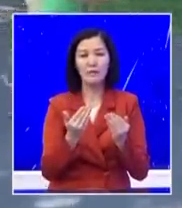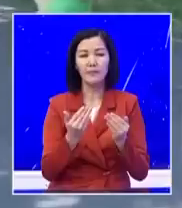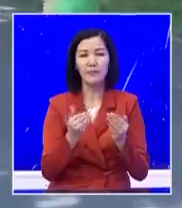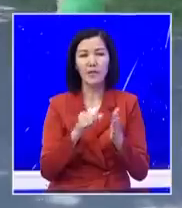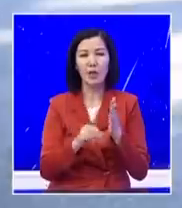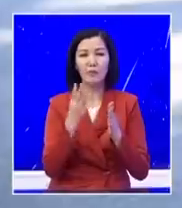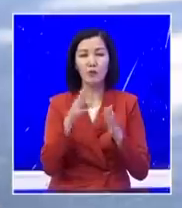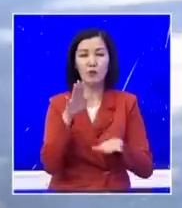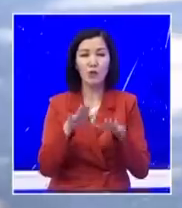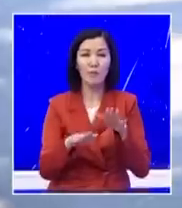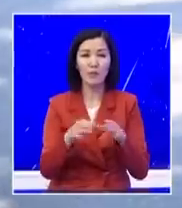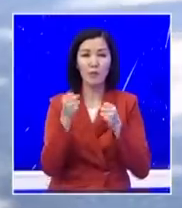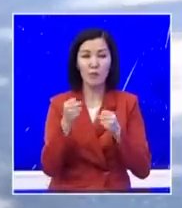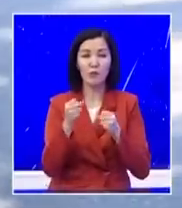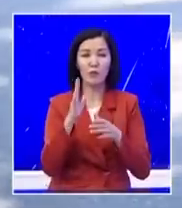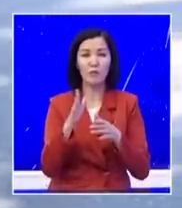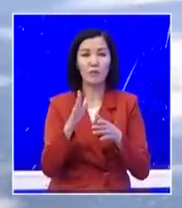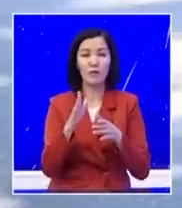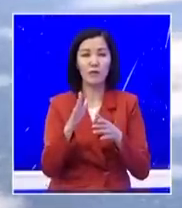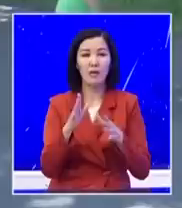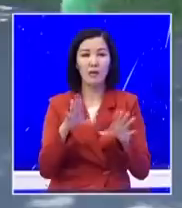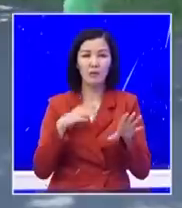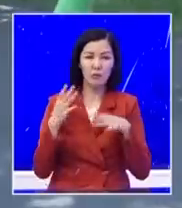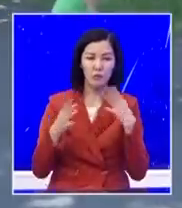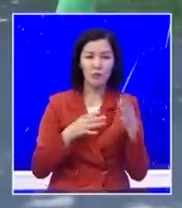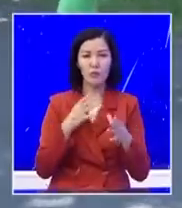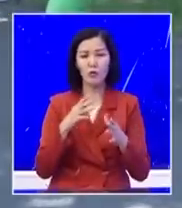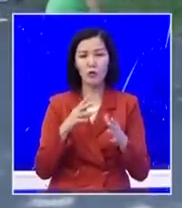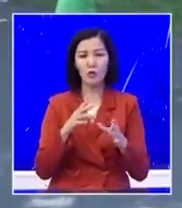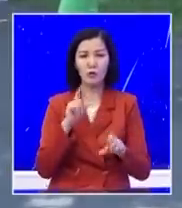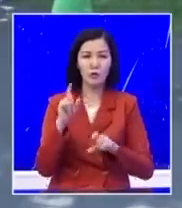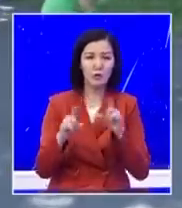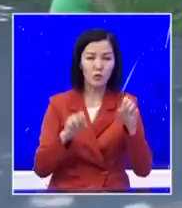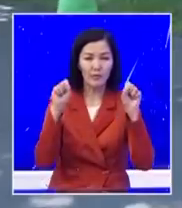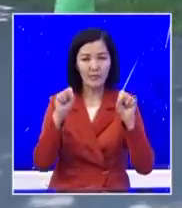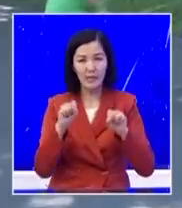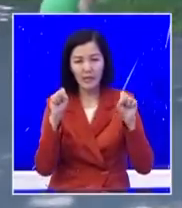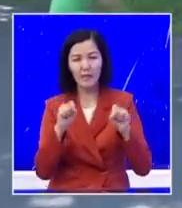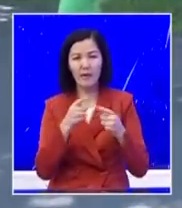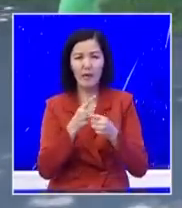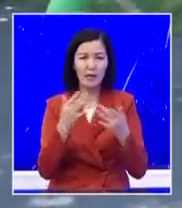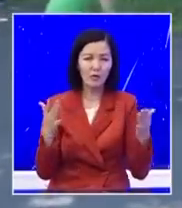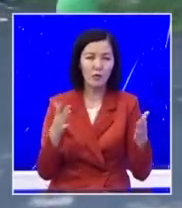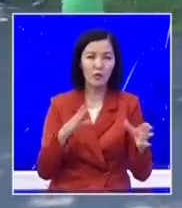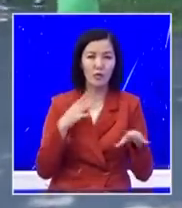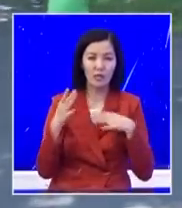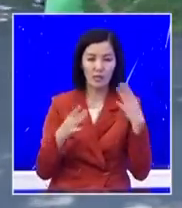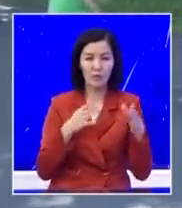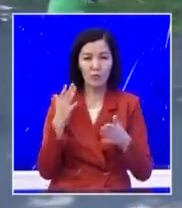бұйыртса. Қазір енді физикаға жұмыс істеп жатырмыз, күнде жүгіріп, секіріп, турник, отжимания, беговой жұмыс